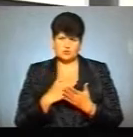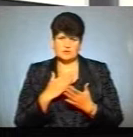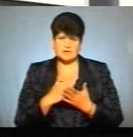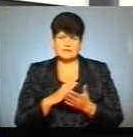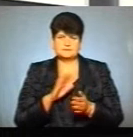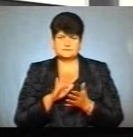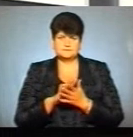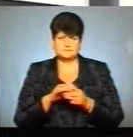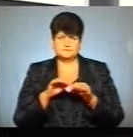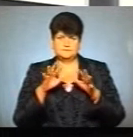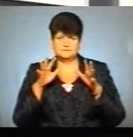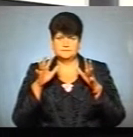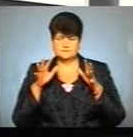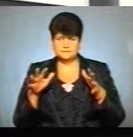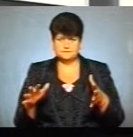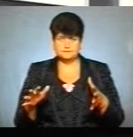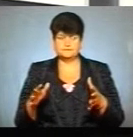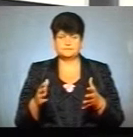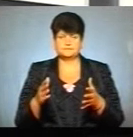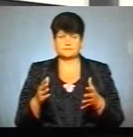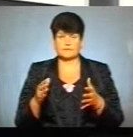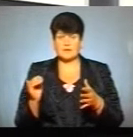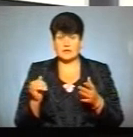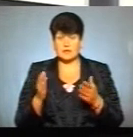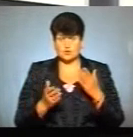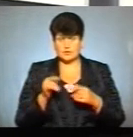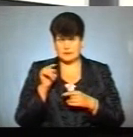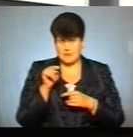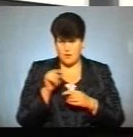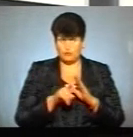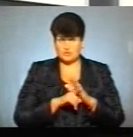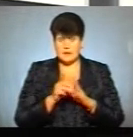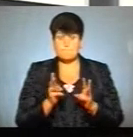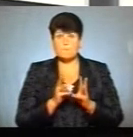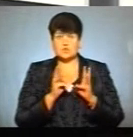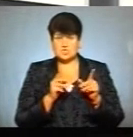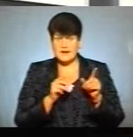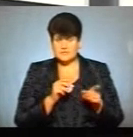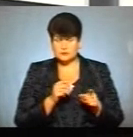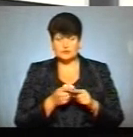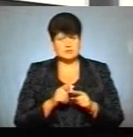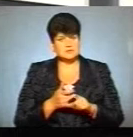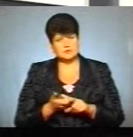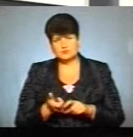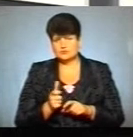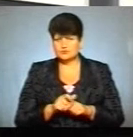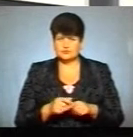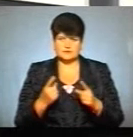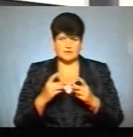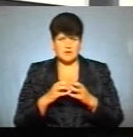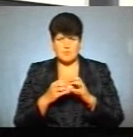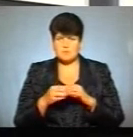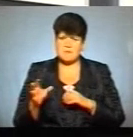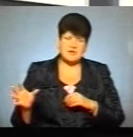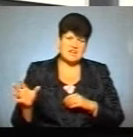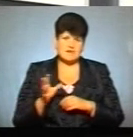і таких паспортизованих сміттєзвалищ. І якщо там починається пожежа, то це, звичайно, дуже велика проблема для